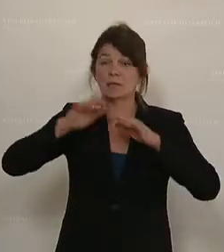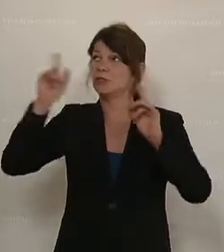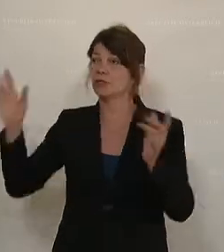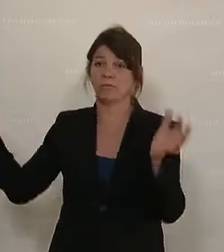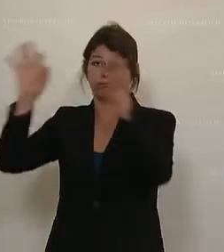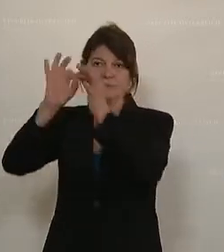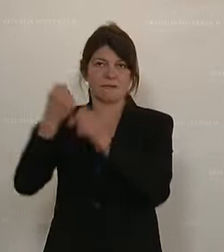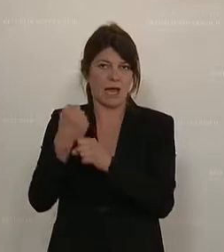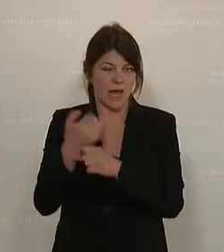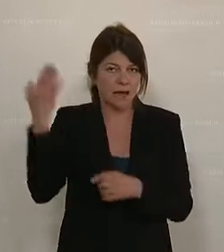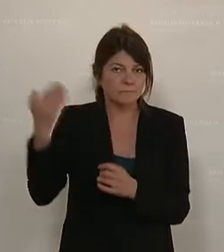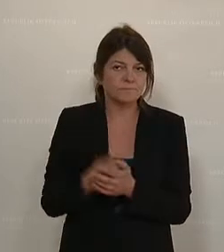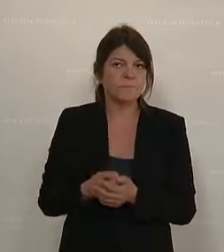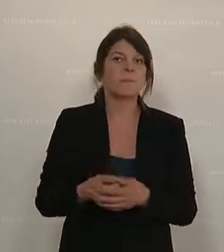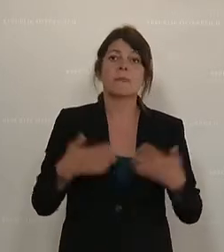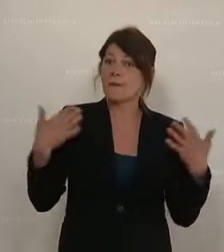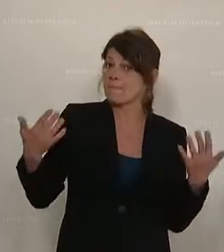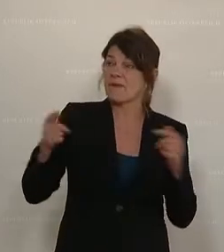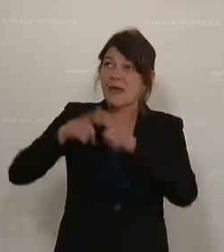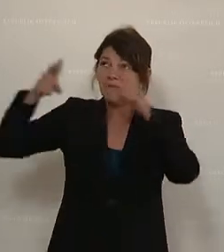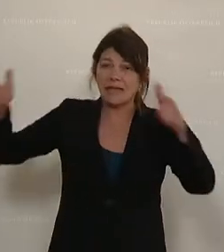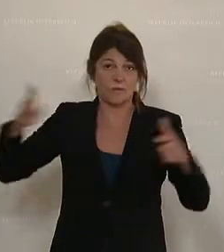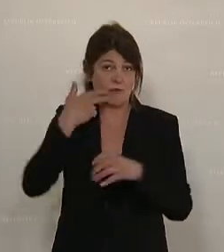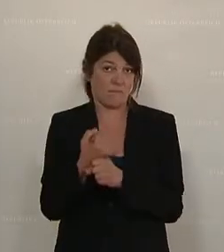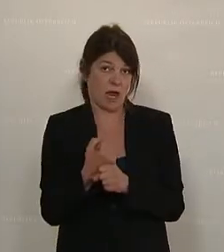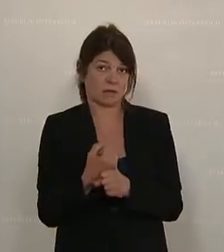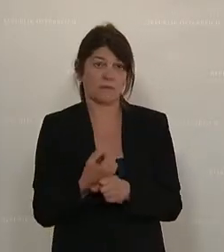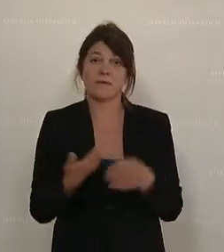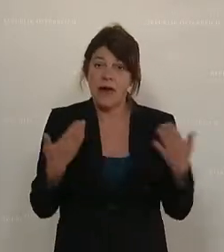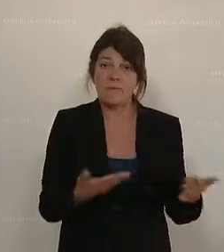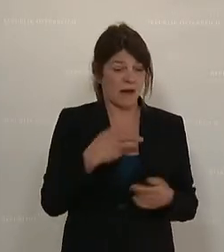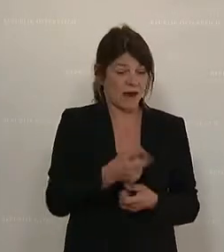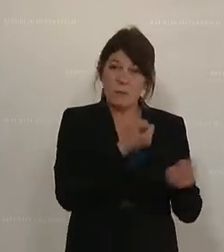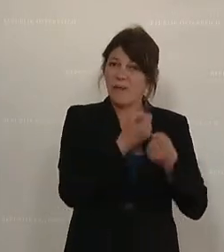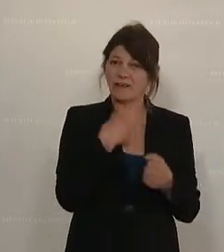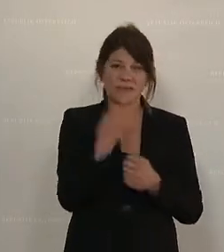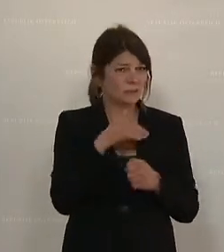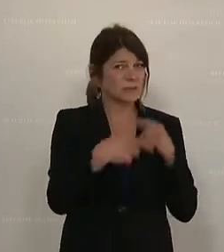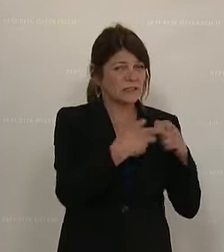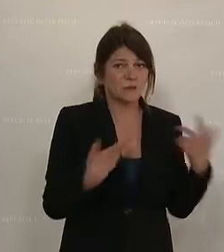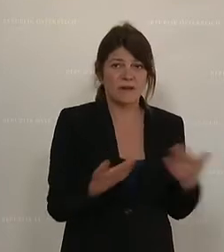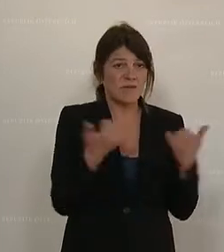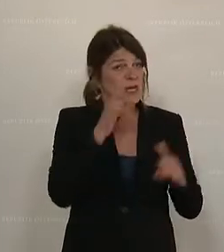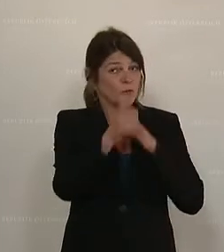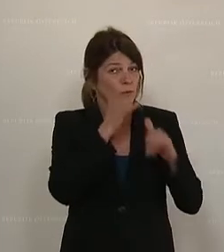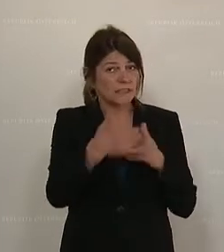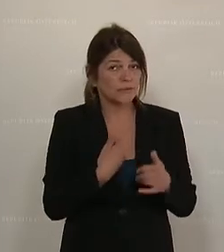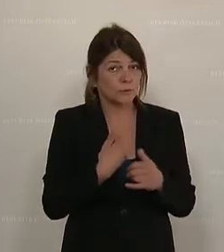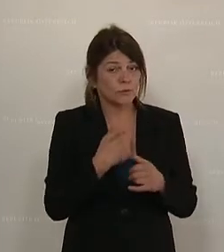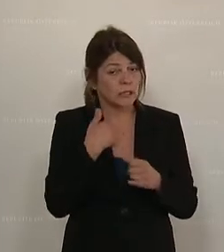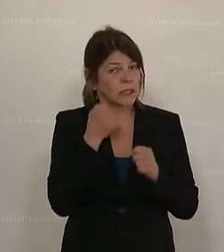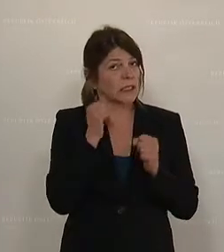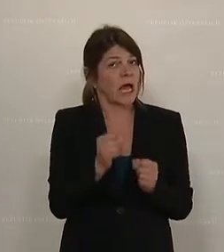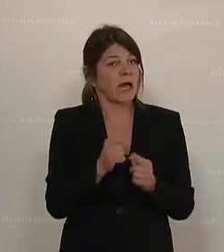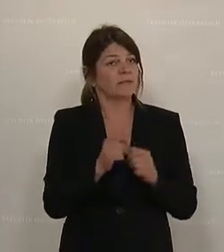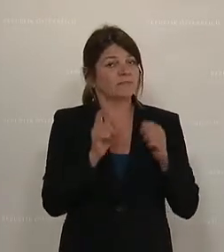und Erweiterungen passieren, sollten wir, nein, wir müssen in der Politik darüber sprechen, wie wir den Tourismus wirklich